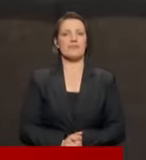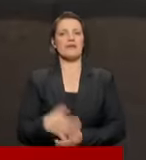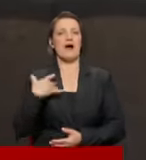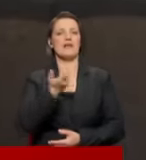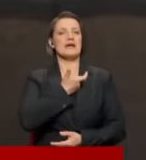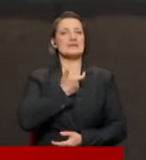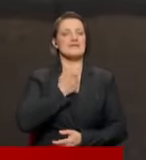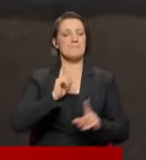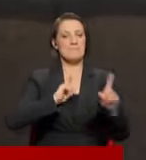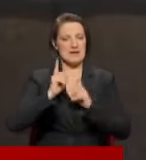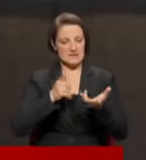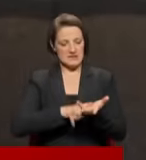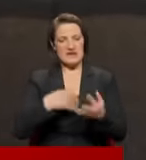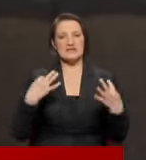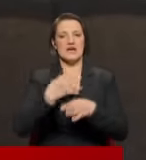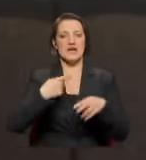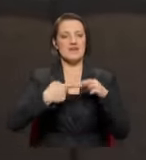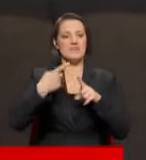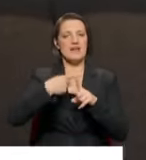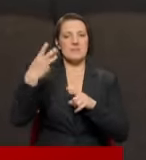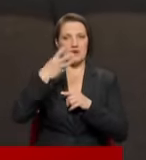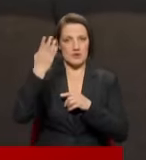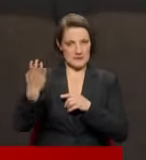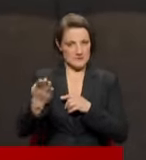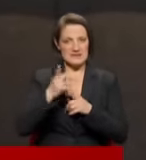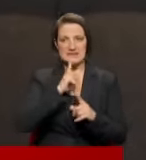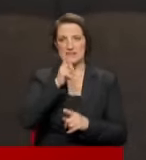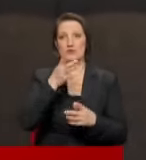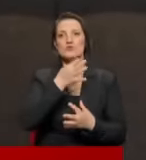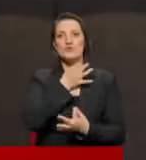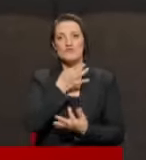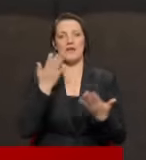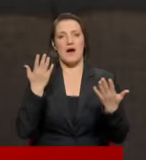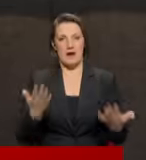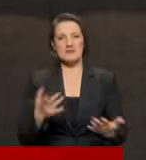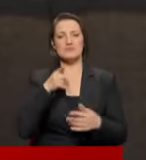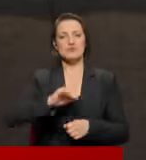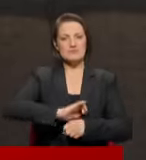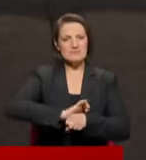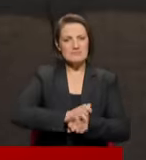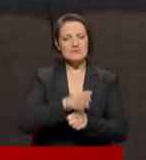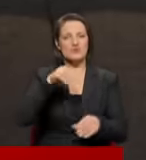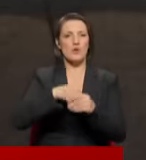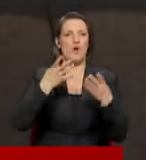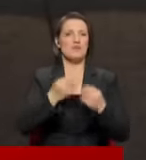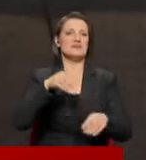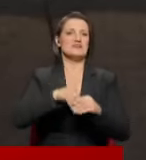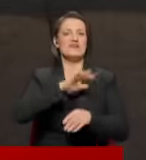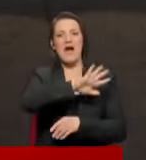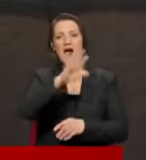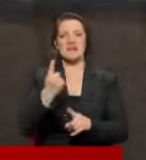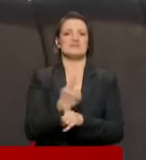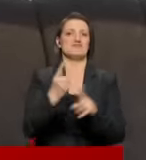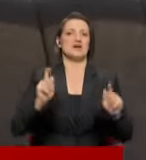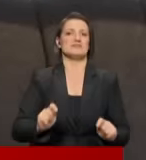Anayasa Mahkemesi'ne de sesleniyorum, Sayın Recep Tayyip Erdoğan'a da sesleniyorum. Lütfen artık bu zulmün sona ermesi için herkes bir